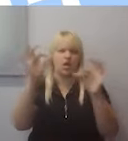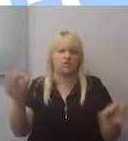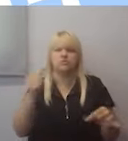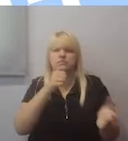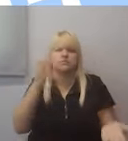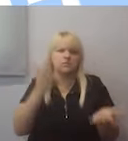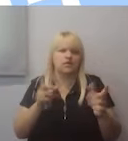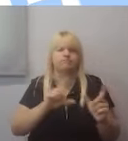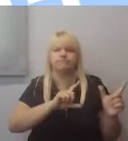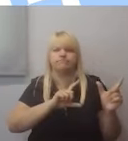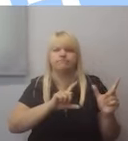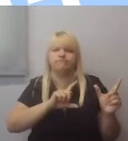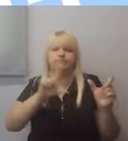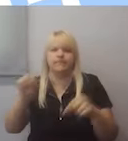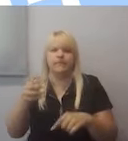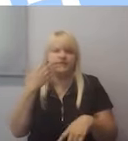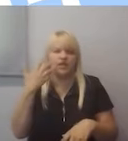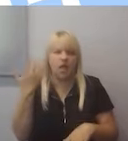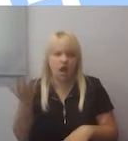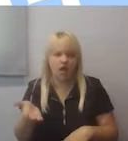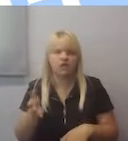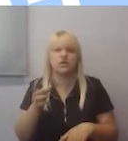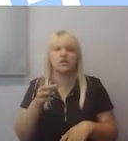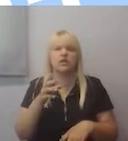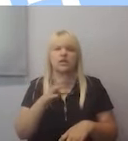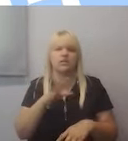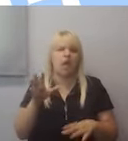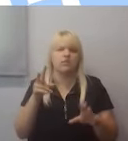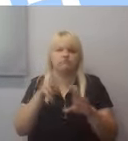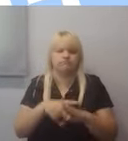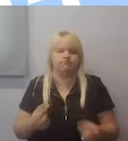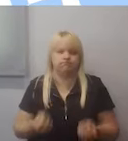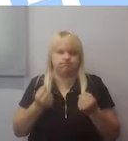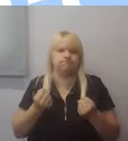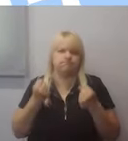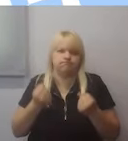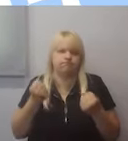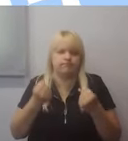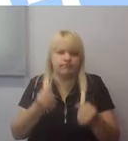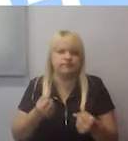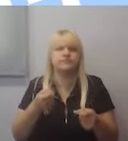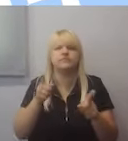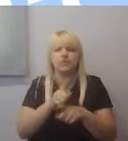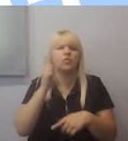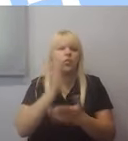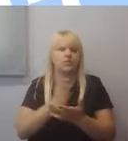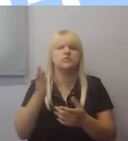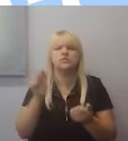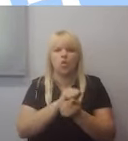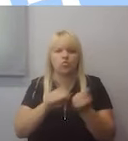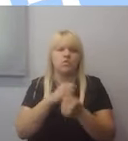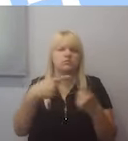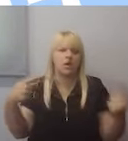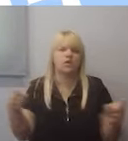viegli ja nu tādā ziņā nepārslogot sevi ja tad viennozīmīgi dokumenti viss pārējais to jau kolēģi no vugr